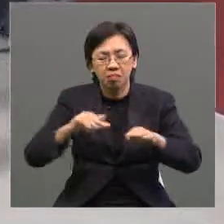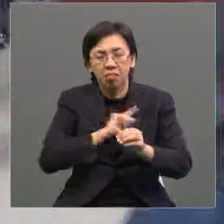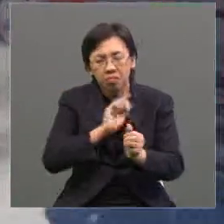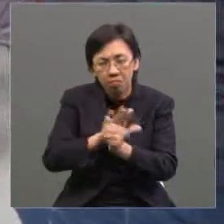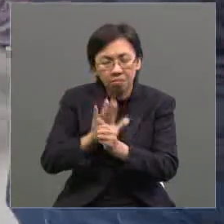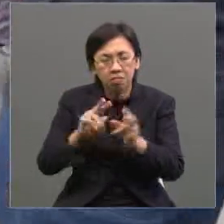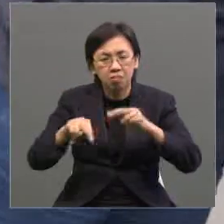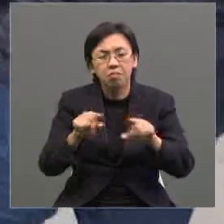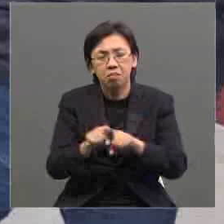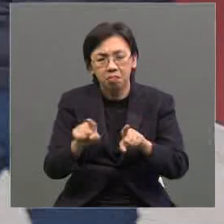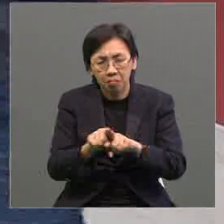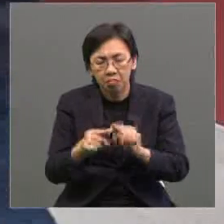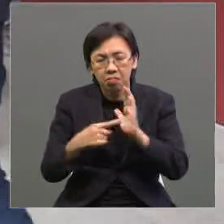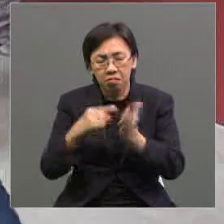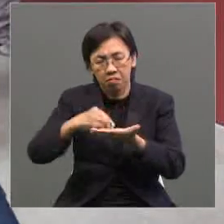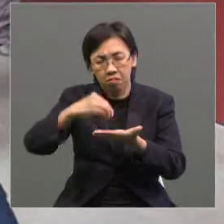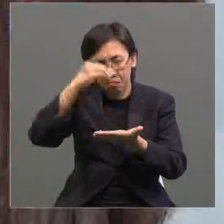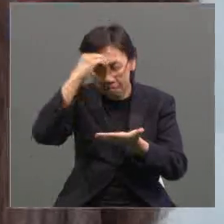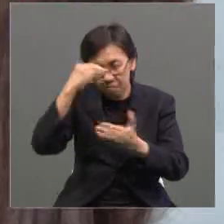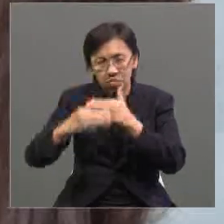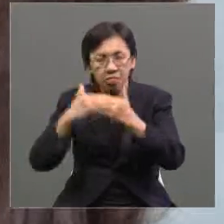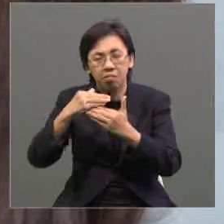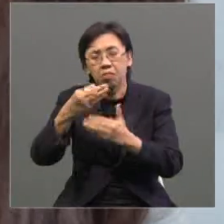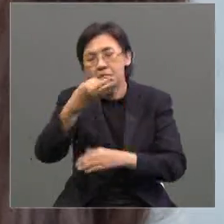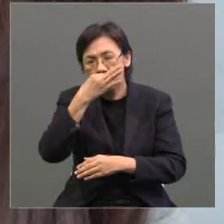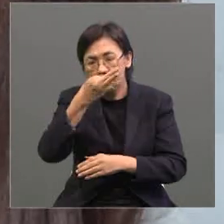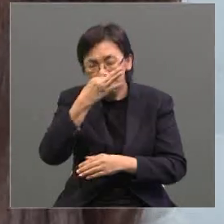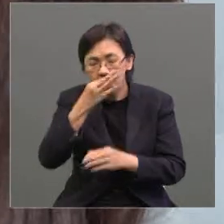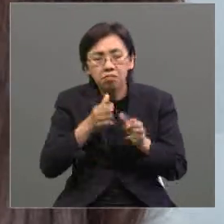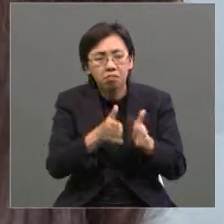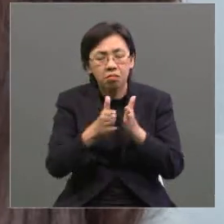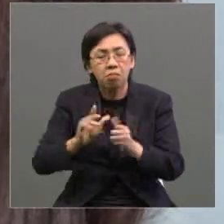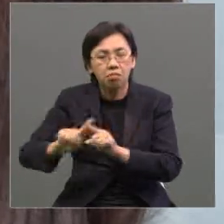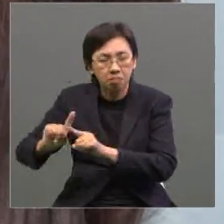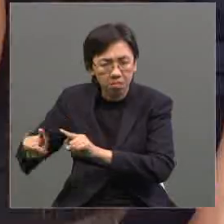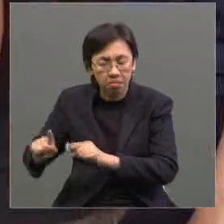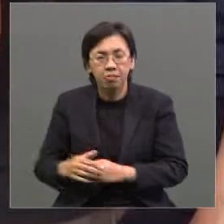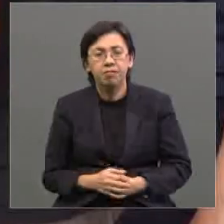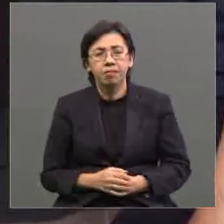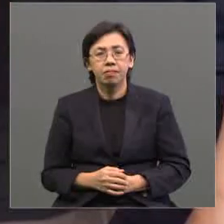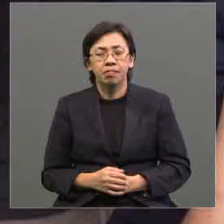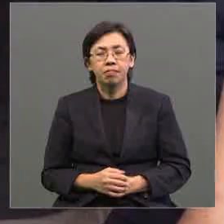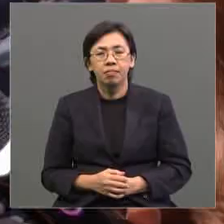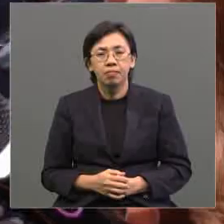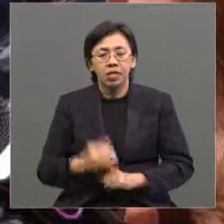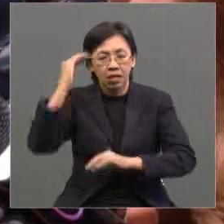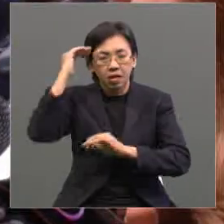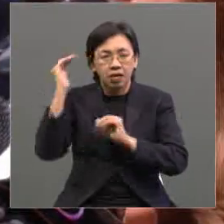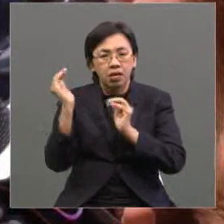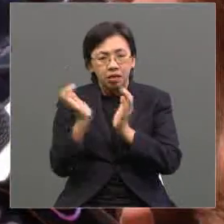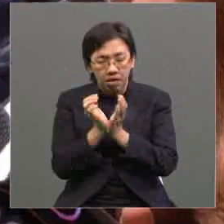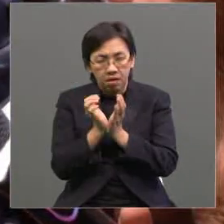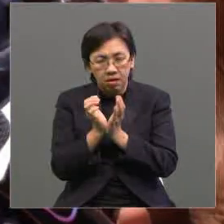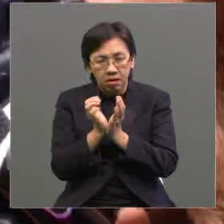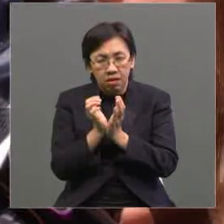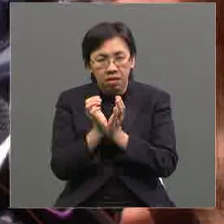นะคะไม่ว่าจะเป็นโปรแกรมการศึกษาการพัฒนาวิชาชีพในด้านต่างๆค่ะ ส่วนทางด้านตำรวจนะครับพลตำรวจ